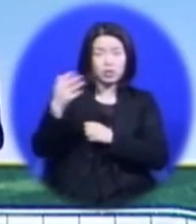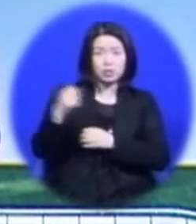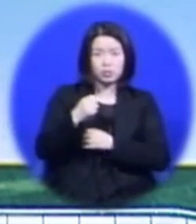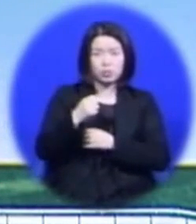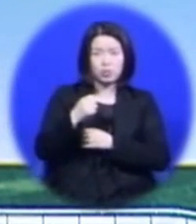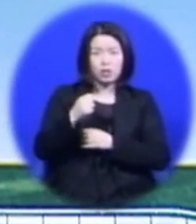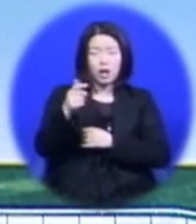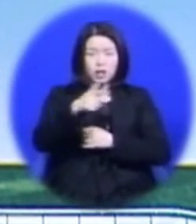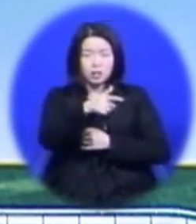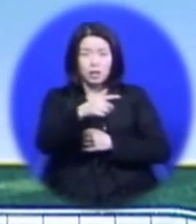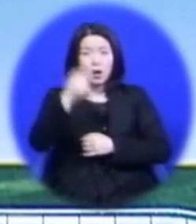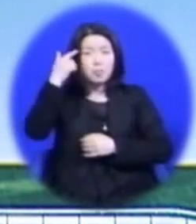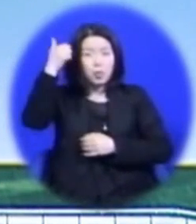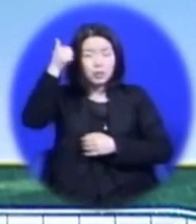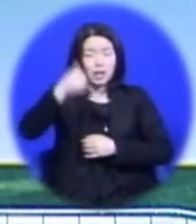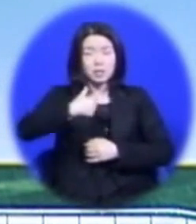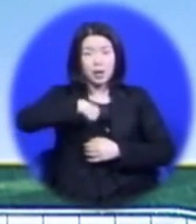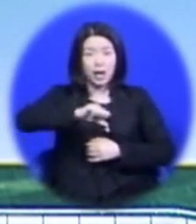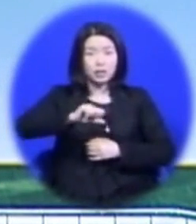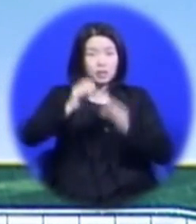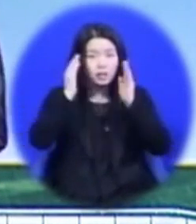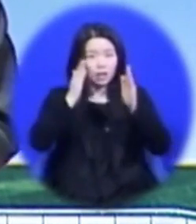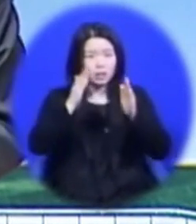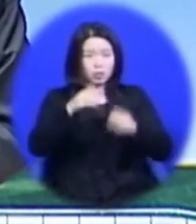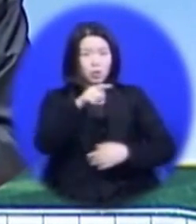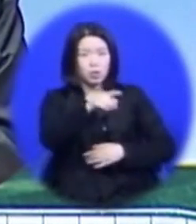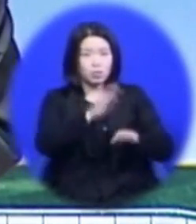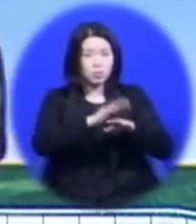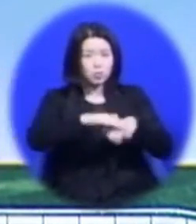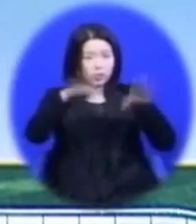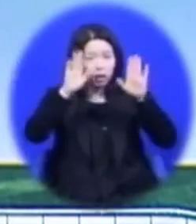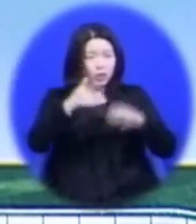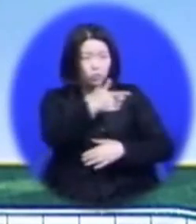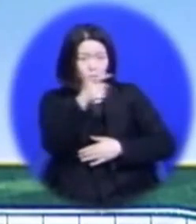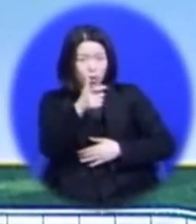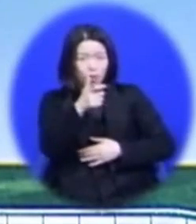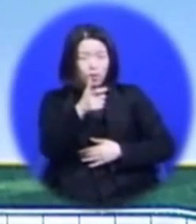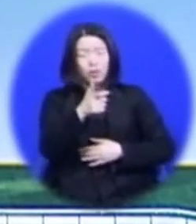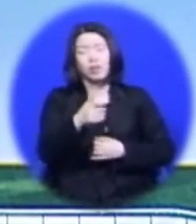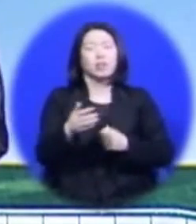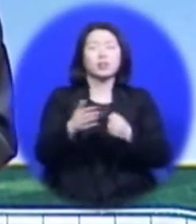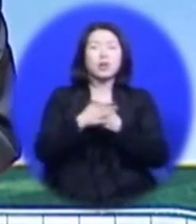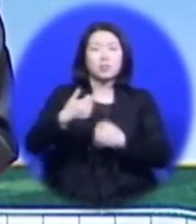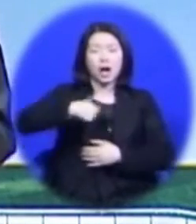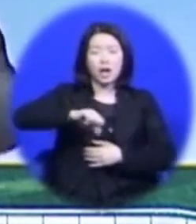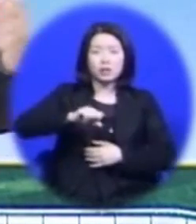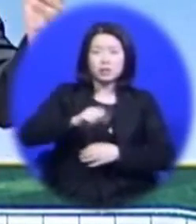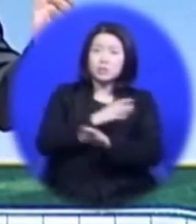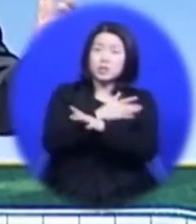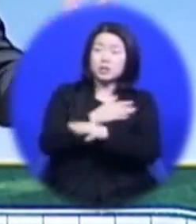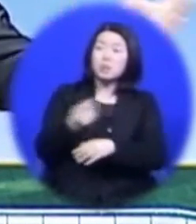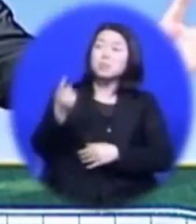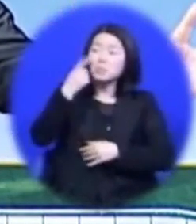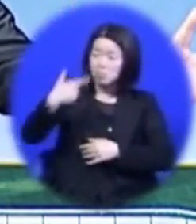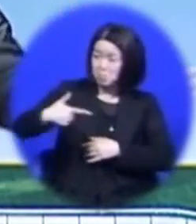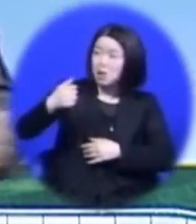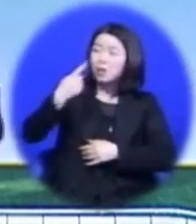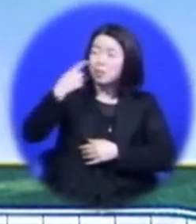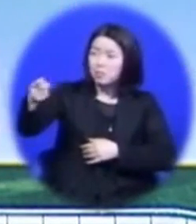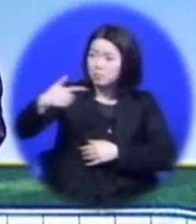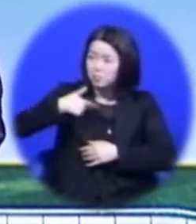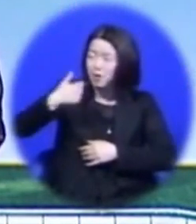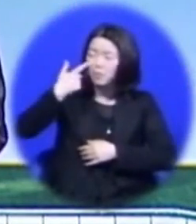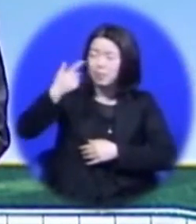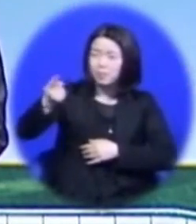향하여 손들어 쏜다 하고 겨누었습니다. 장난기가 많은 아들은 아무렇지도 않게 쏴! 쏴! 라고